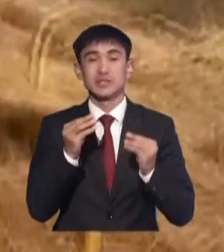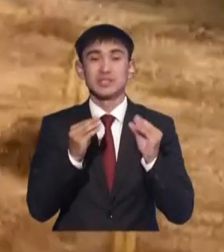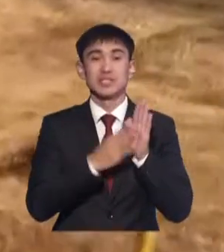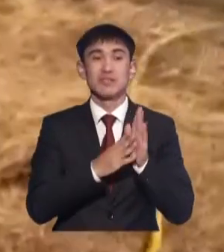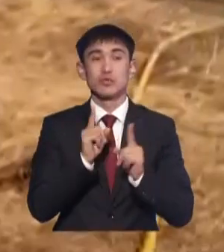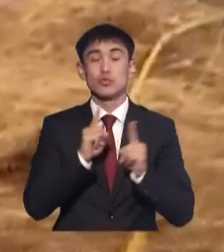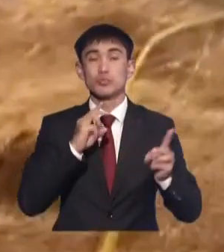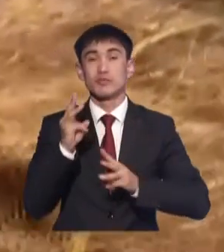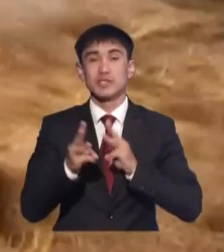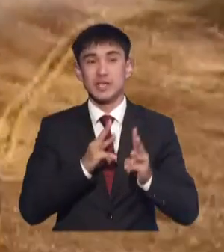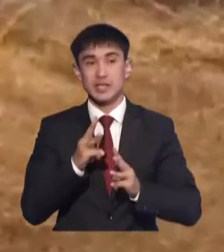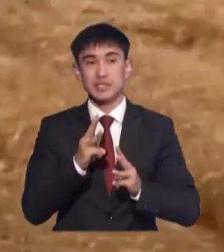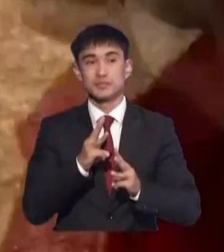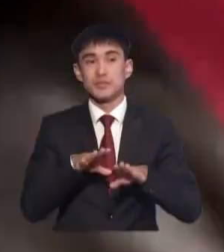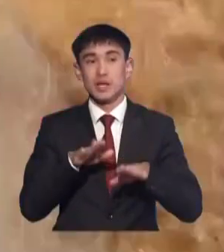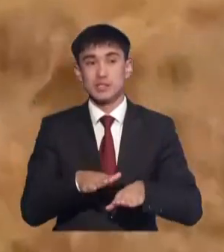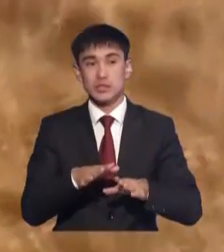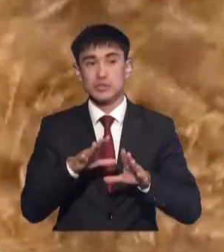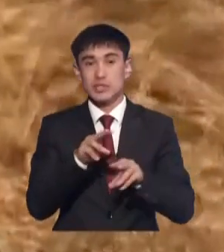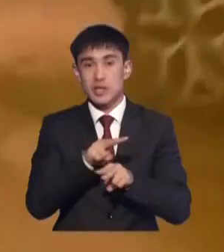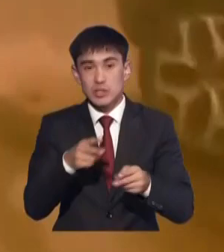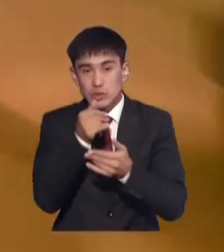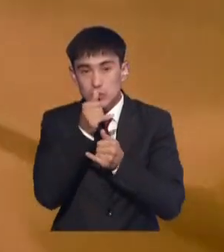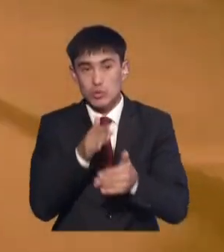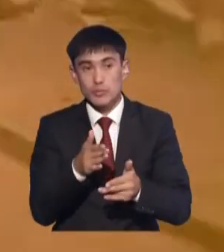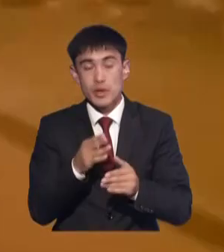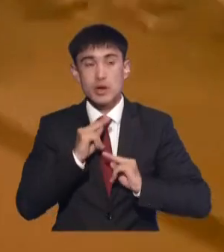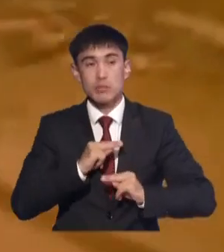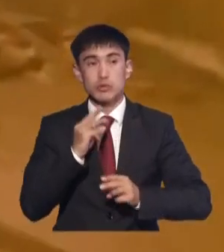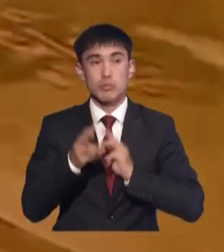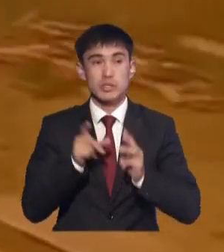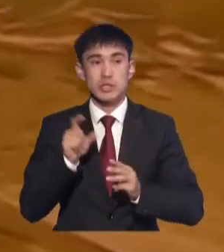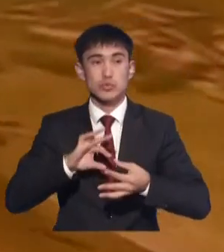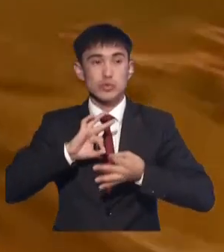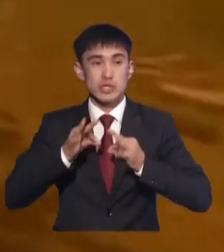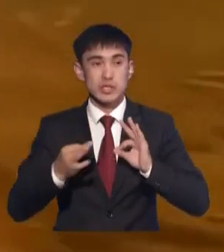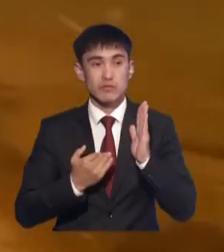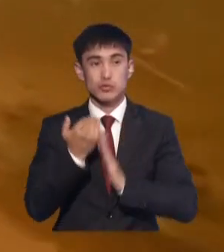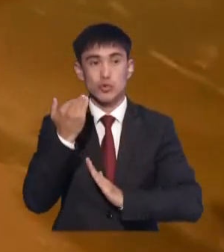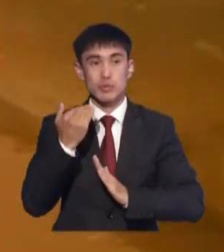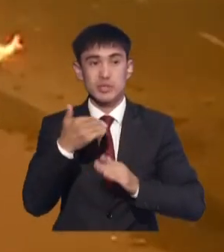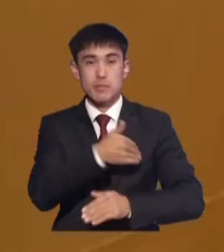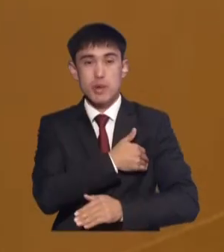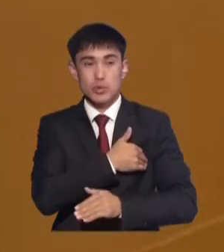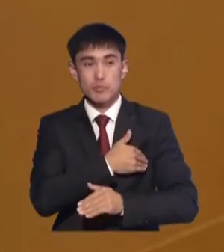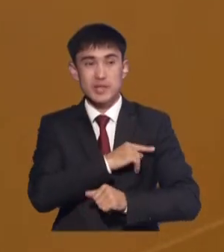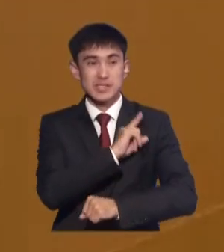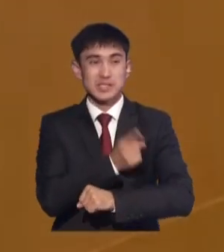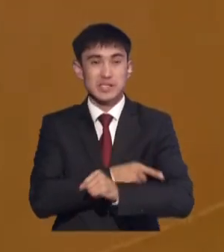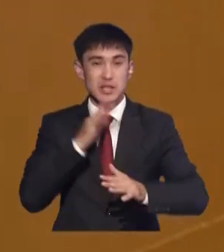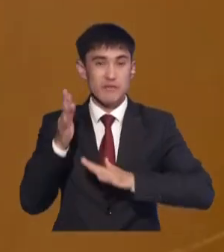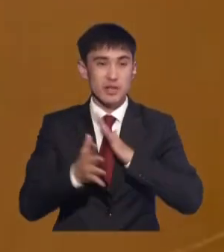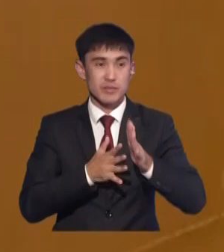9 крупных очагов возгорания остаются неконтролируемыми. Работа пожарных усложняется высокими температурами и сильным